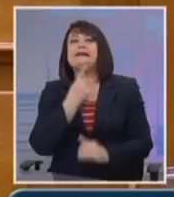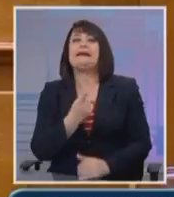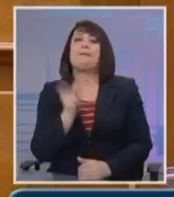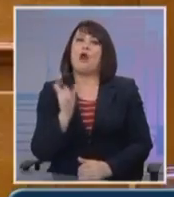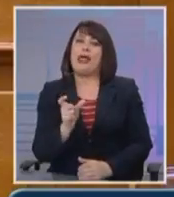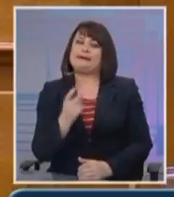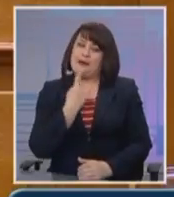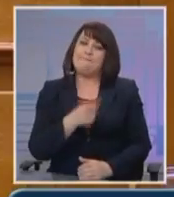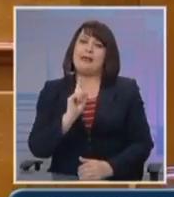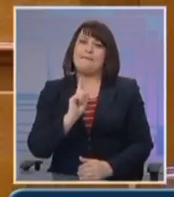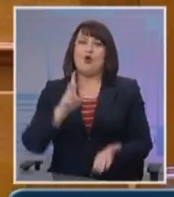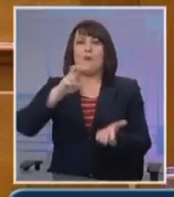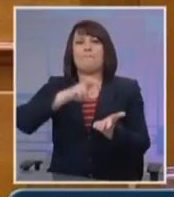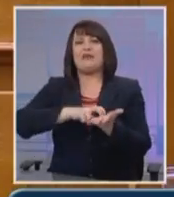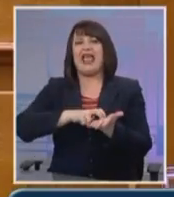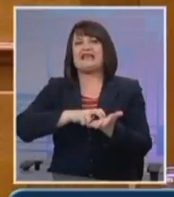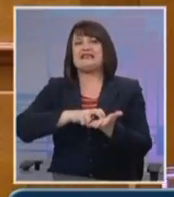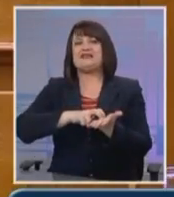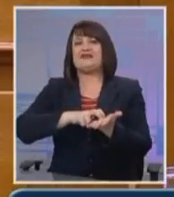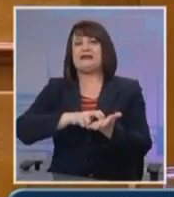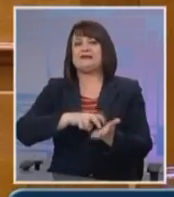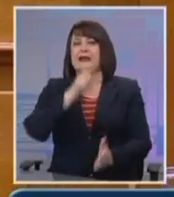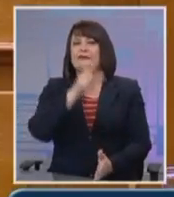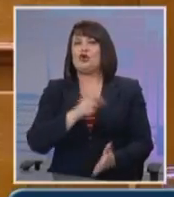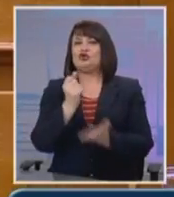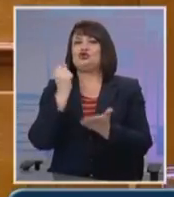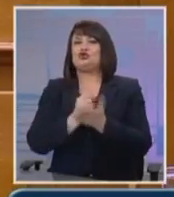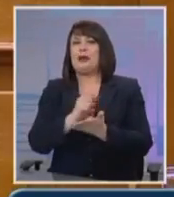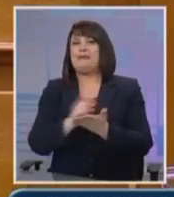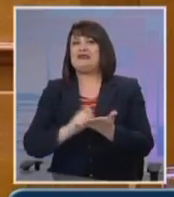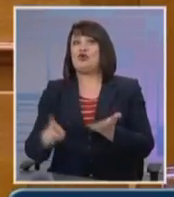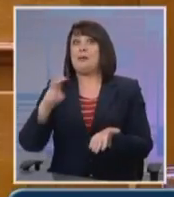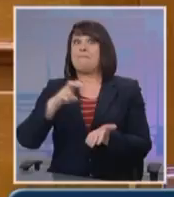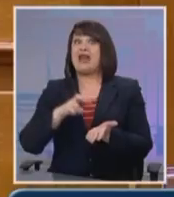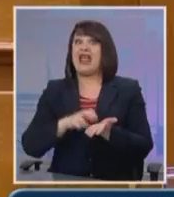άλλη φράση, πρέσβη της χώρας και με επιστολή μάλιστα.